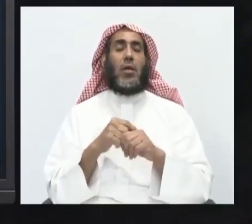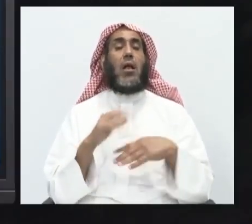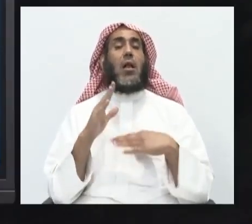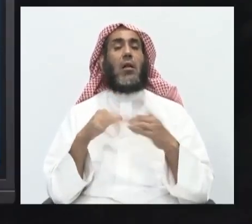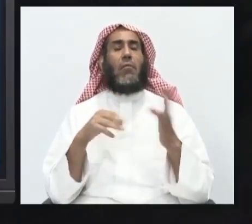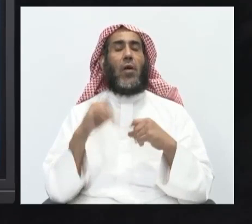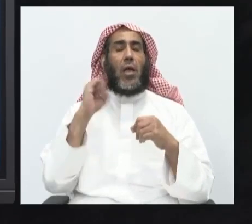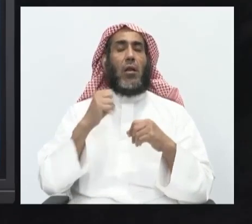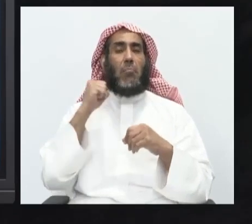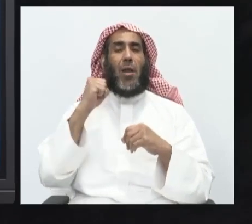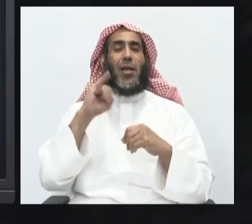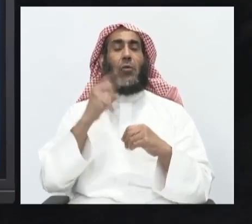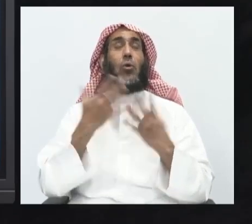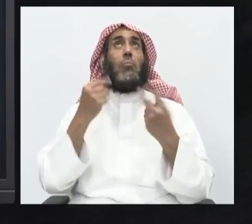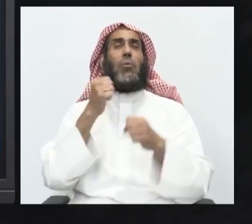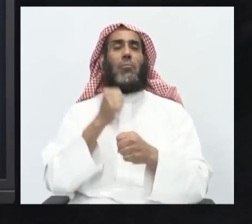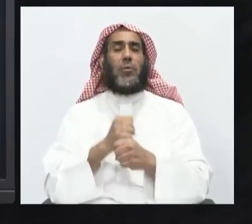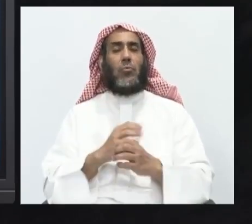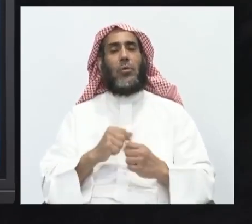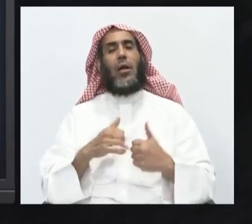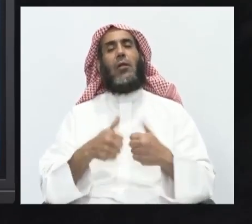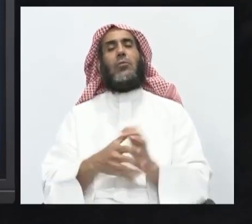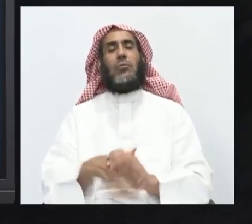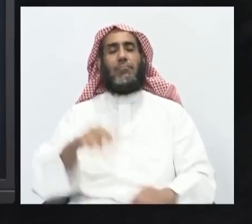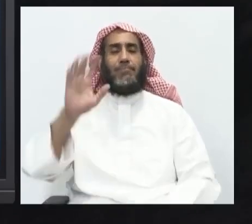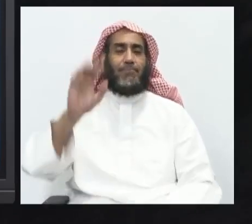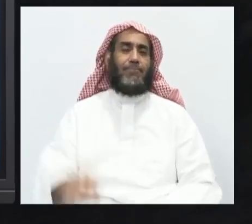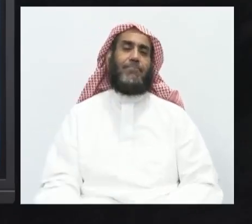الاملائيه وصلى الله وسلم على نبينا محمد وعلى اله وصحبه اجمعين